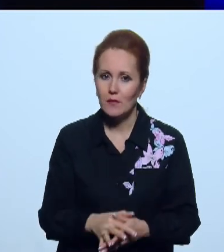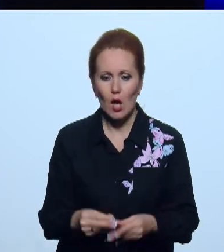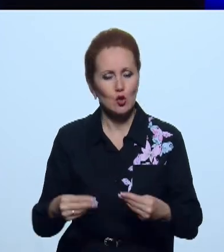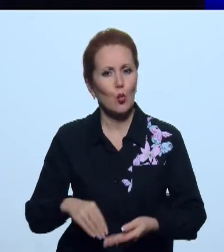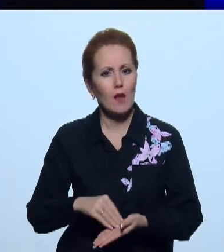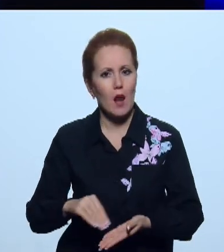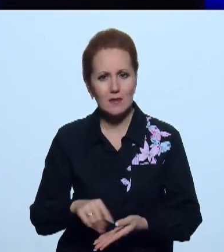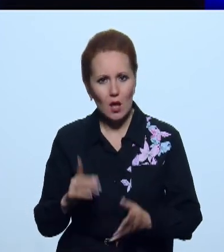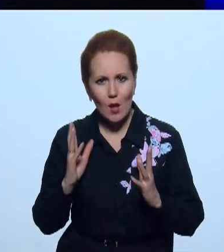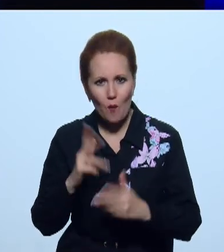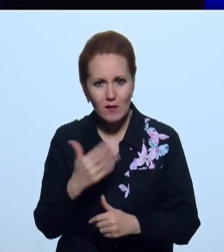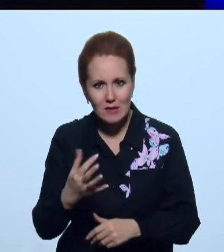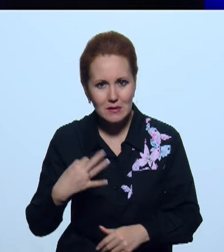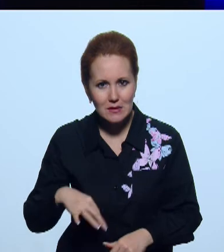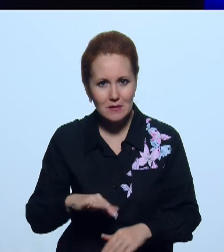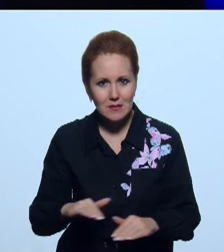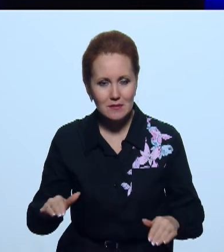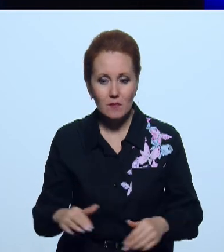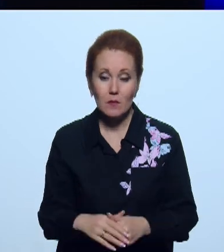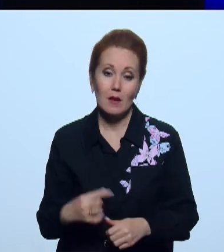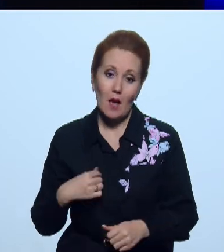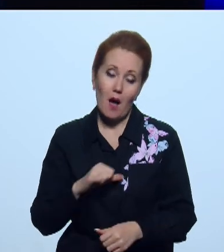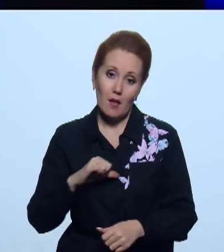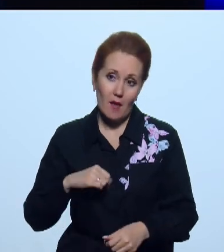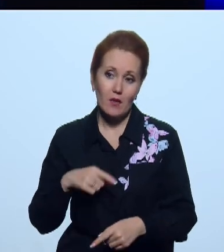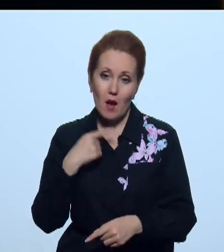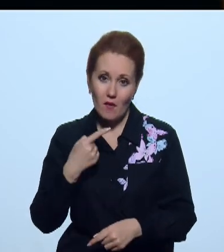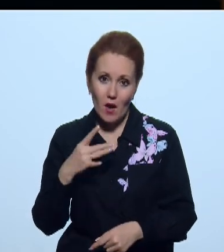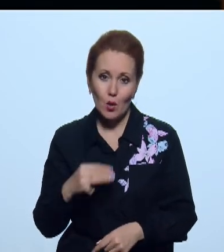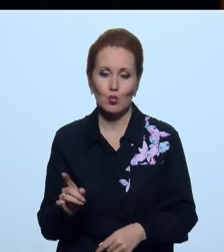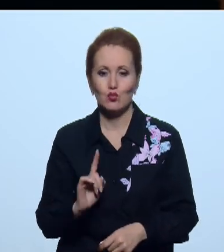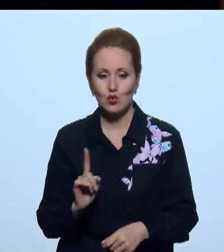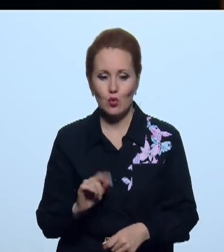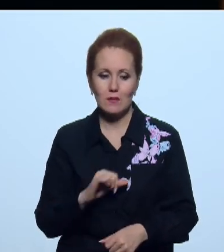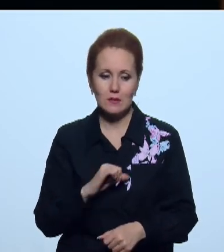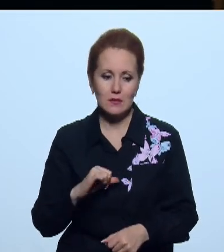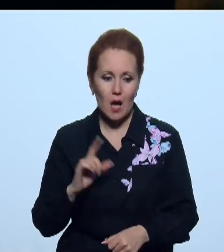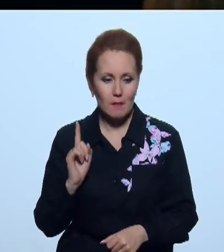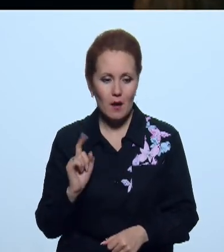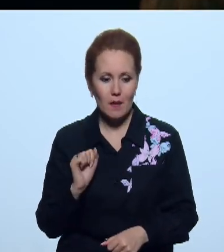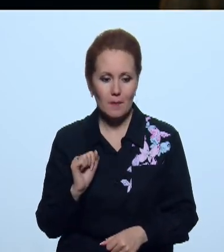они не увлеклись еще? Но я им самое главное говорю, что самая